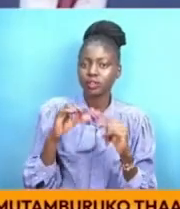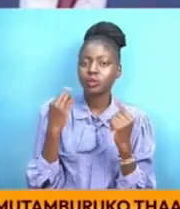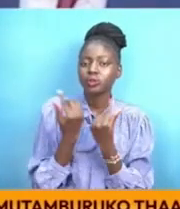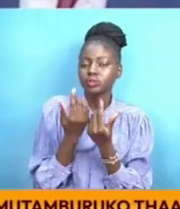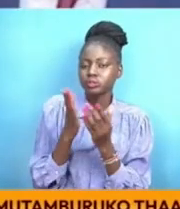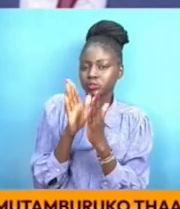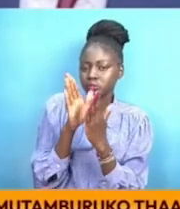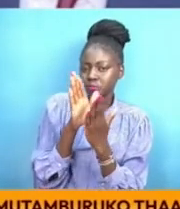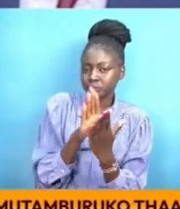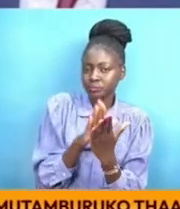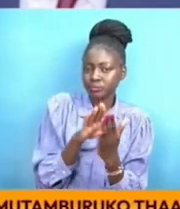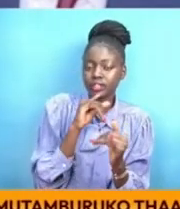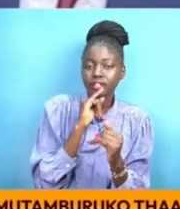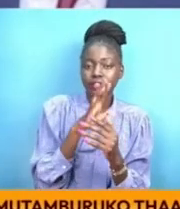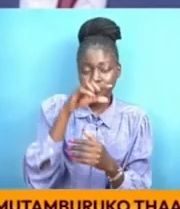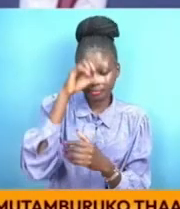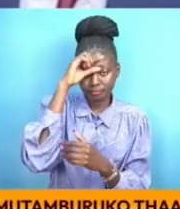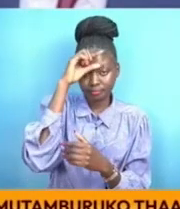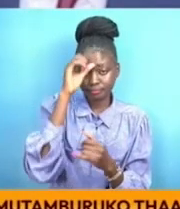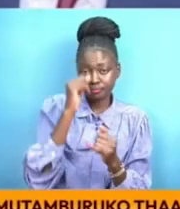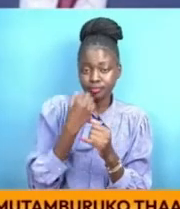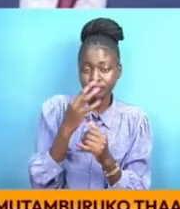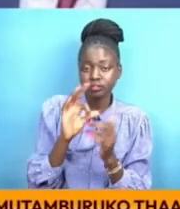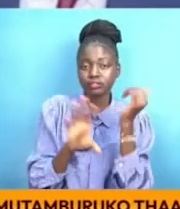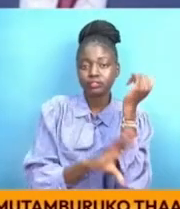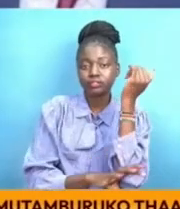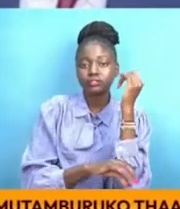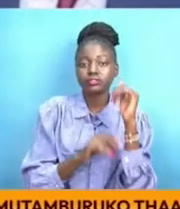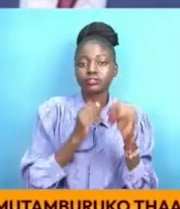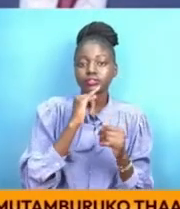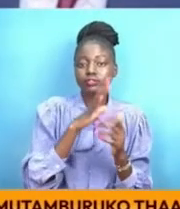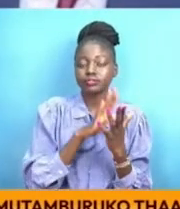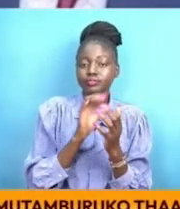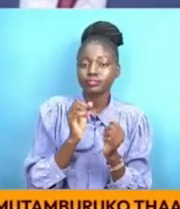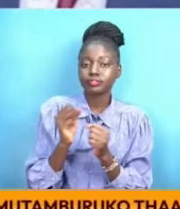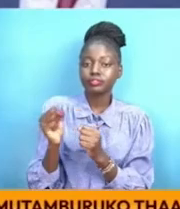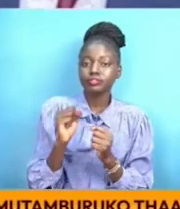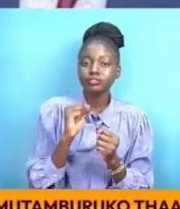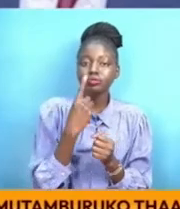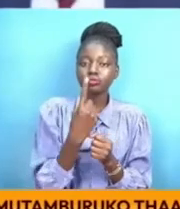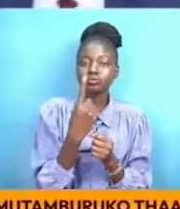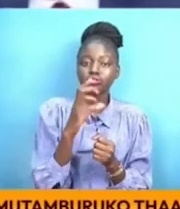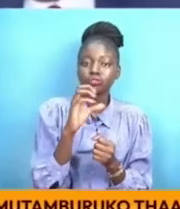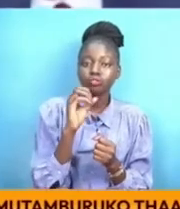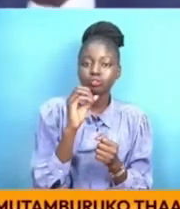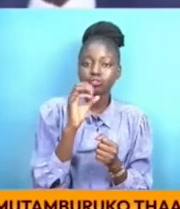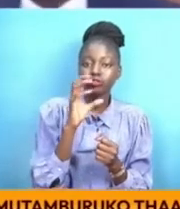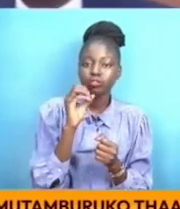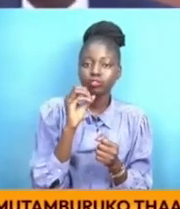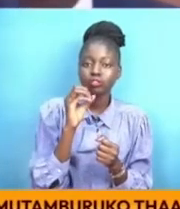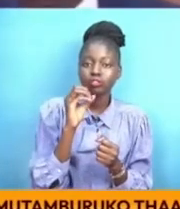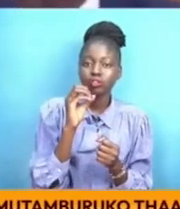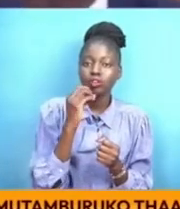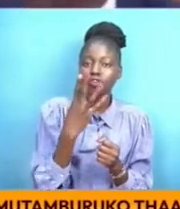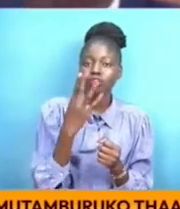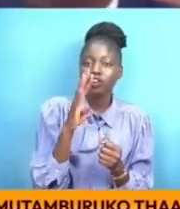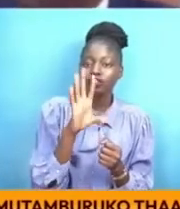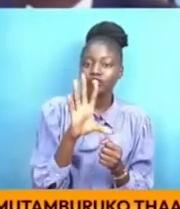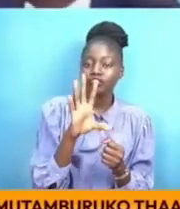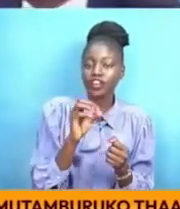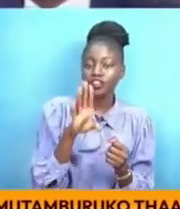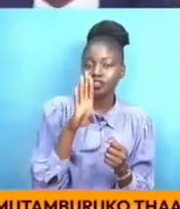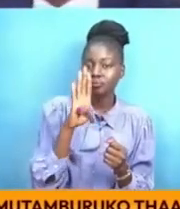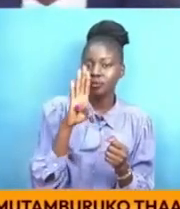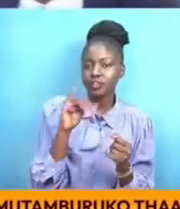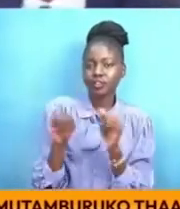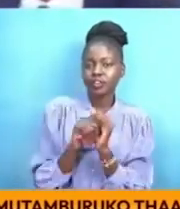kiharurukitio kia mahuthiro ni thirikari ya gibururi ni muigana wa shilingi bilioni 145 igikuruhania